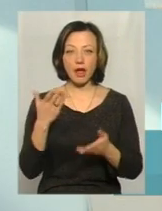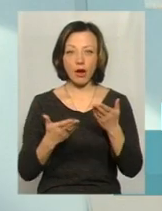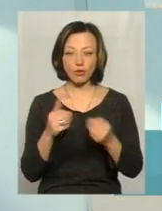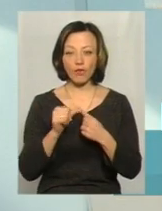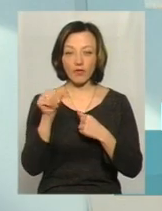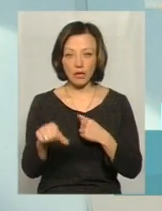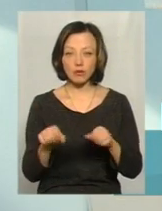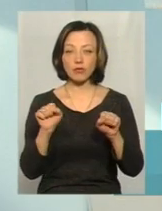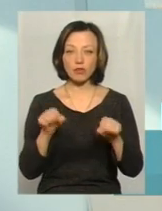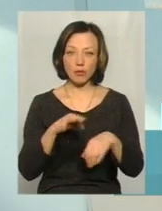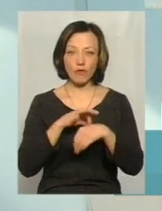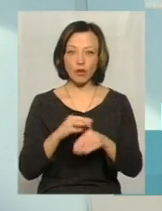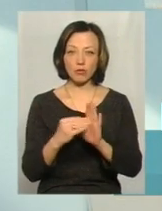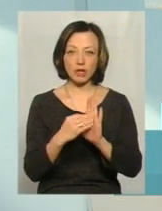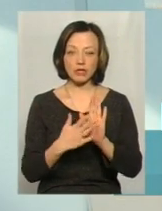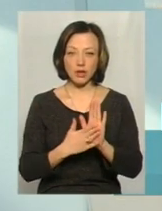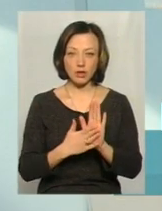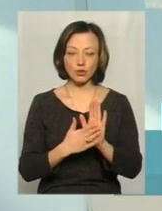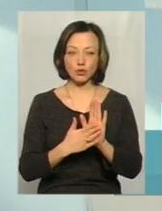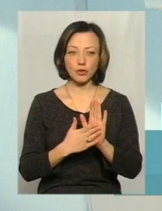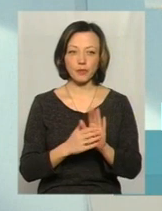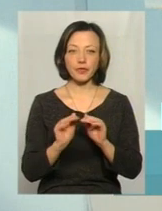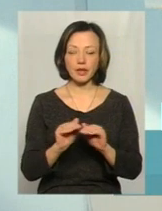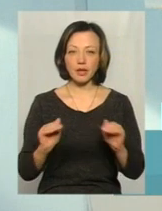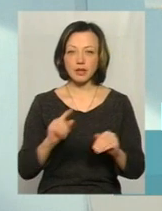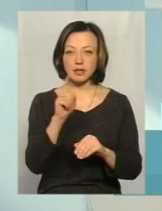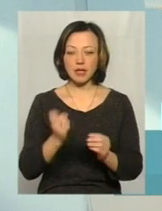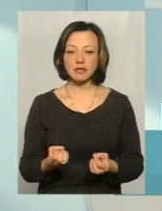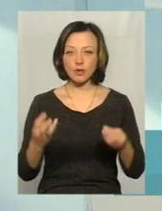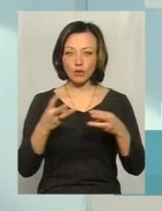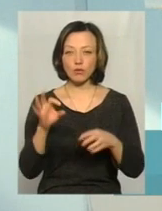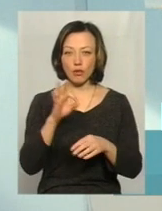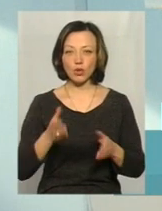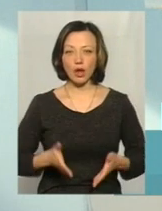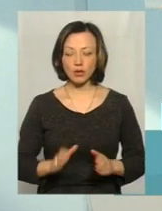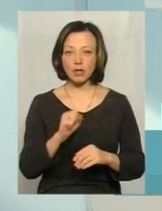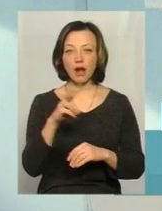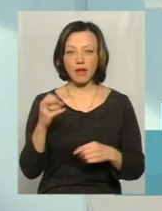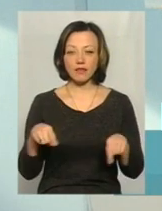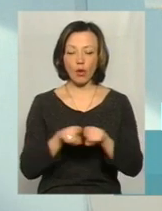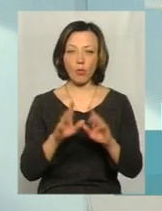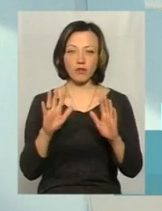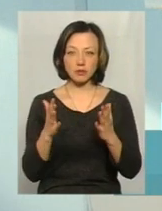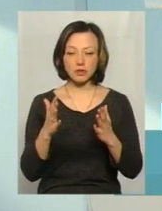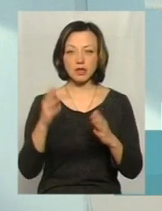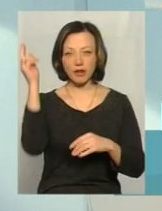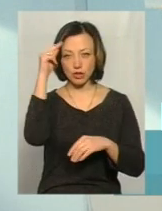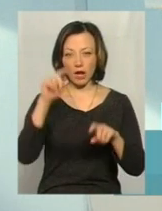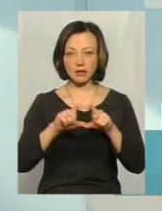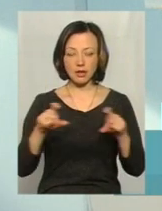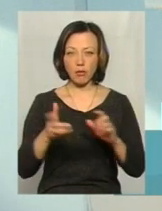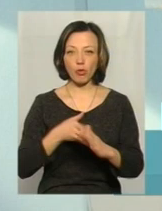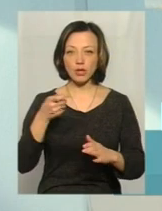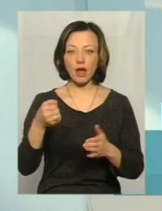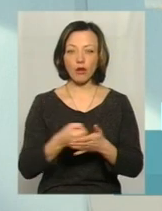винятку ми проводимо реєстрацію дітей за свідоцтвом про народження. Але в такому випадку навчальний заклад